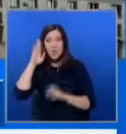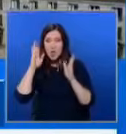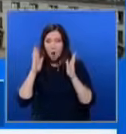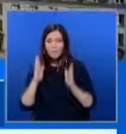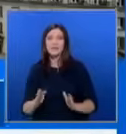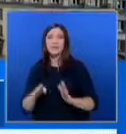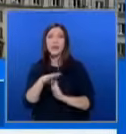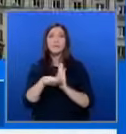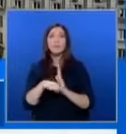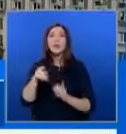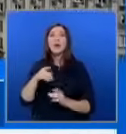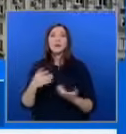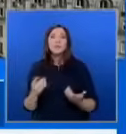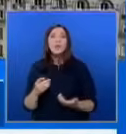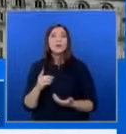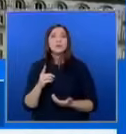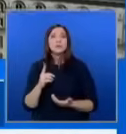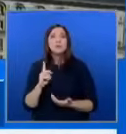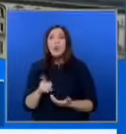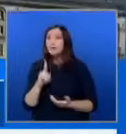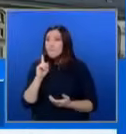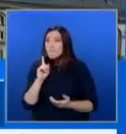определена програма, около която може да